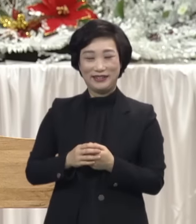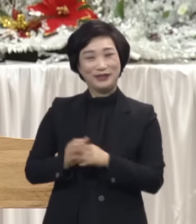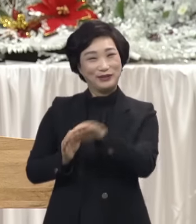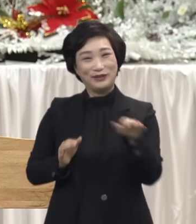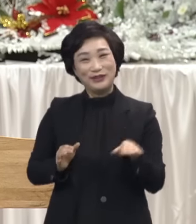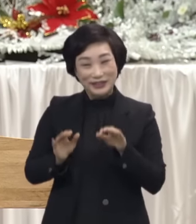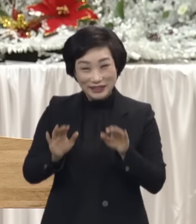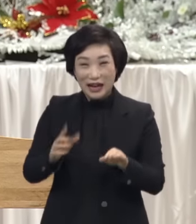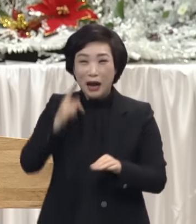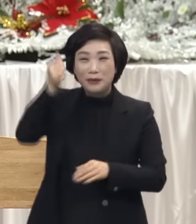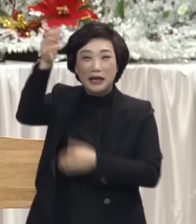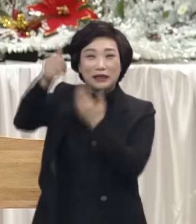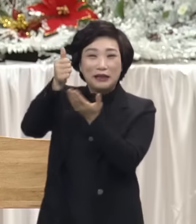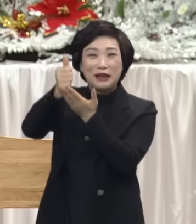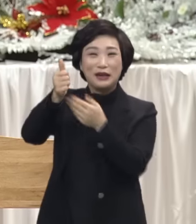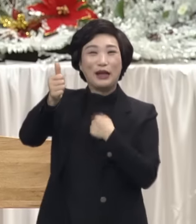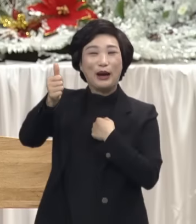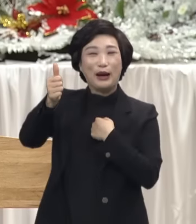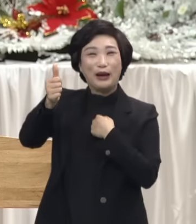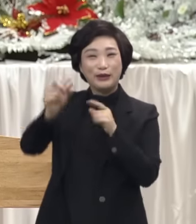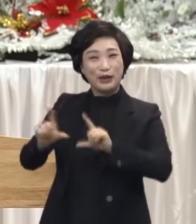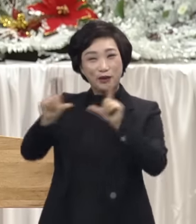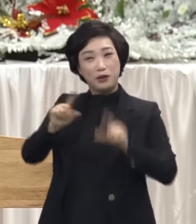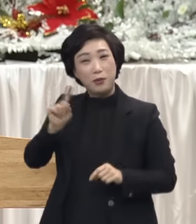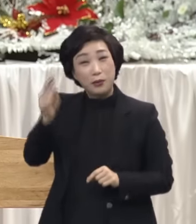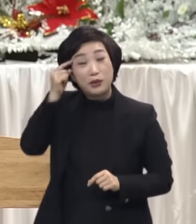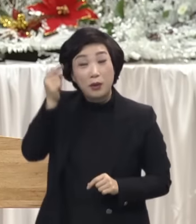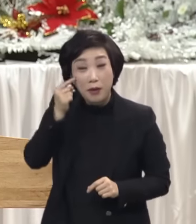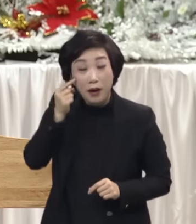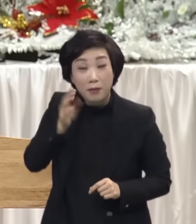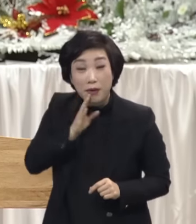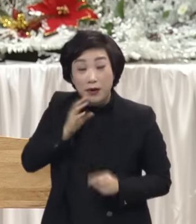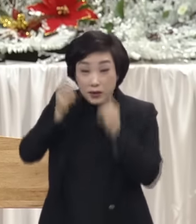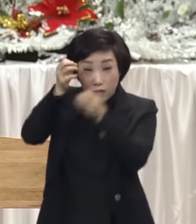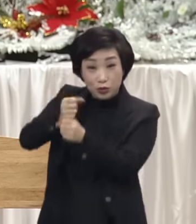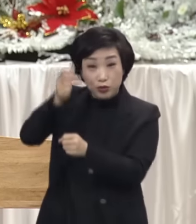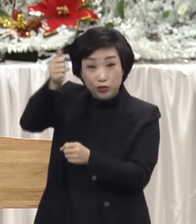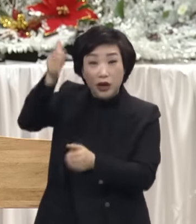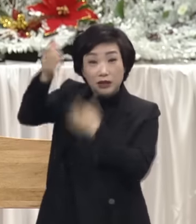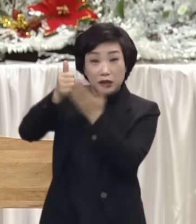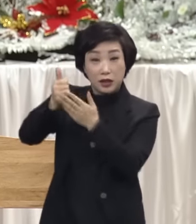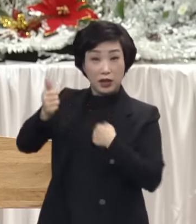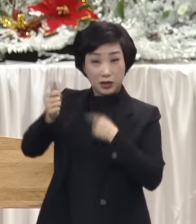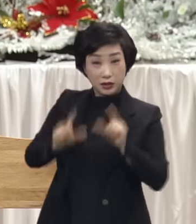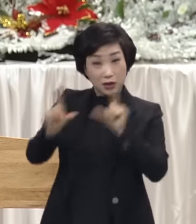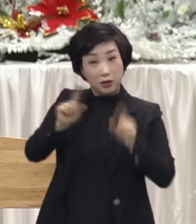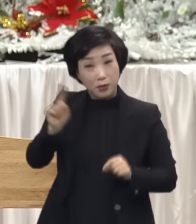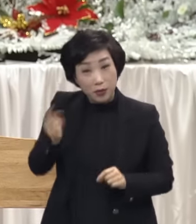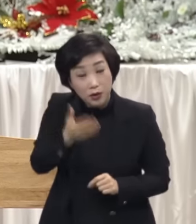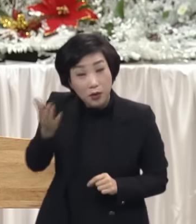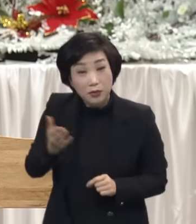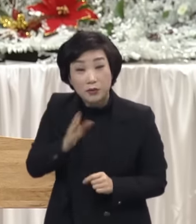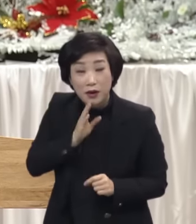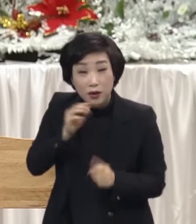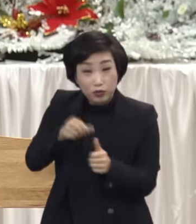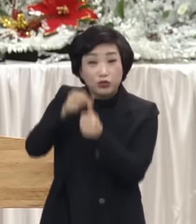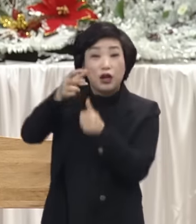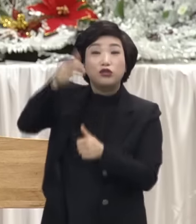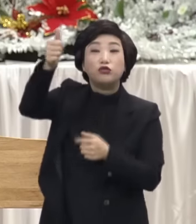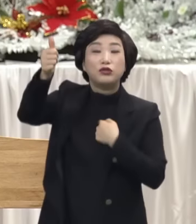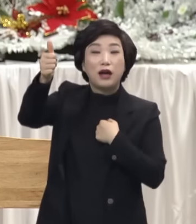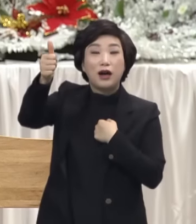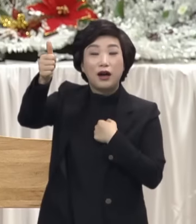그 아버지를 향해서 어떻게 살아야 될 것이며 창조주를 향해서 어떻게 살아야 될 것이며 구세주를 향해 어떻게